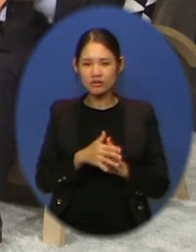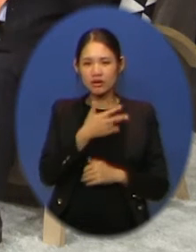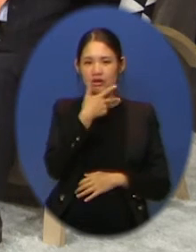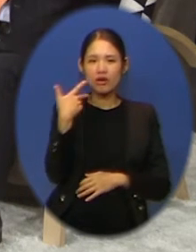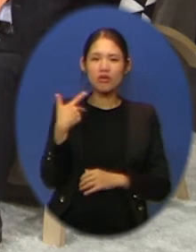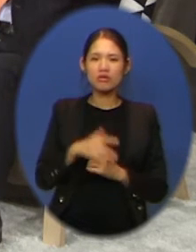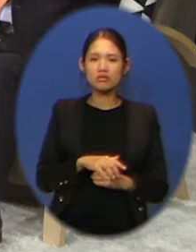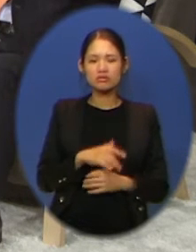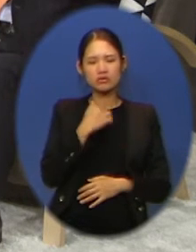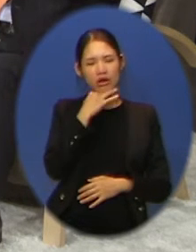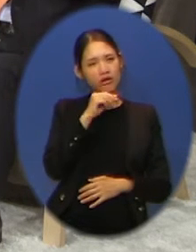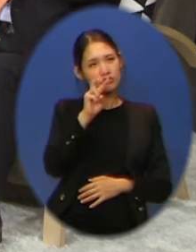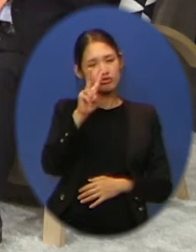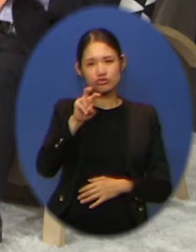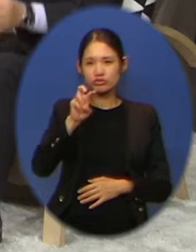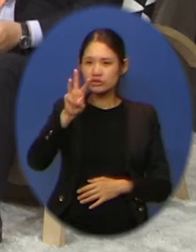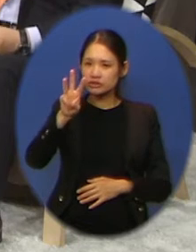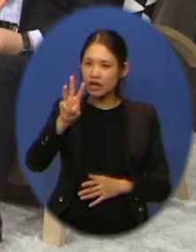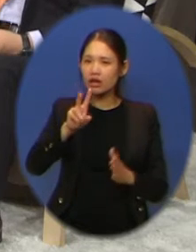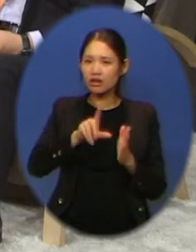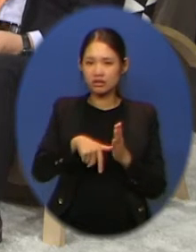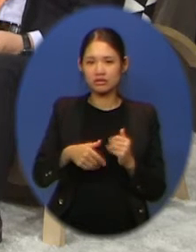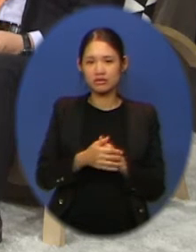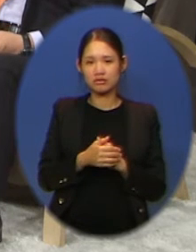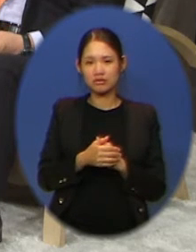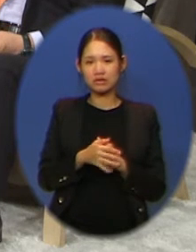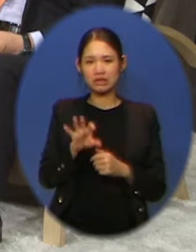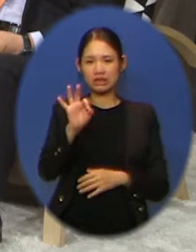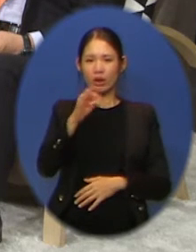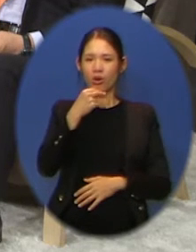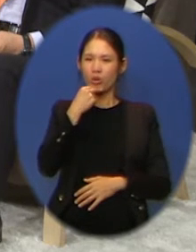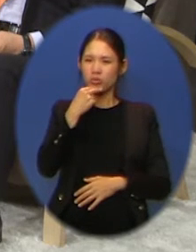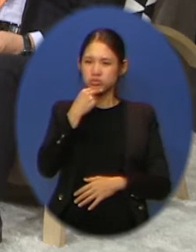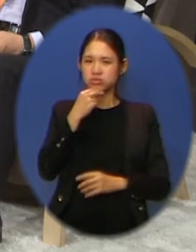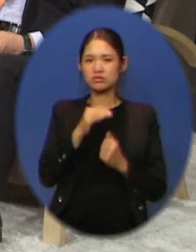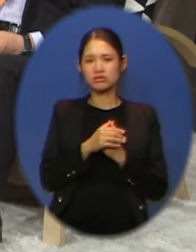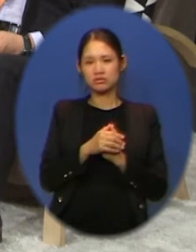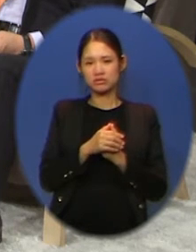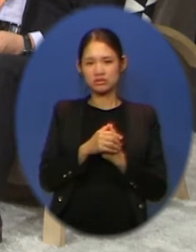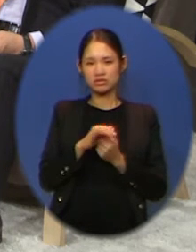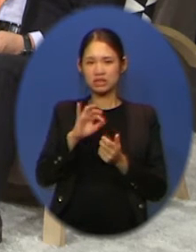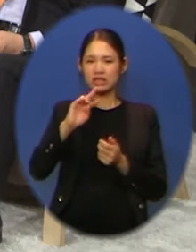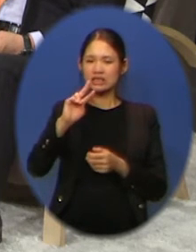그러면서 이제 23살 때 그때는 돈도 못 갖고 가서 200불 갖고 가서